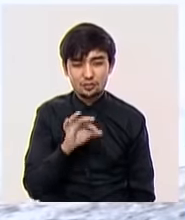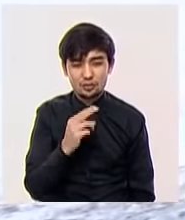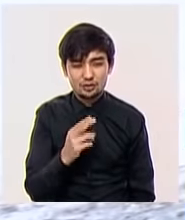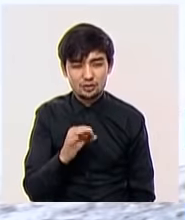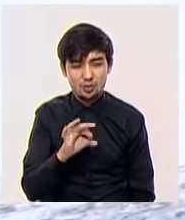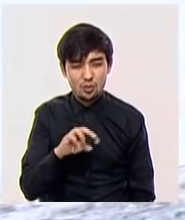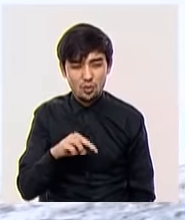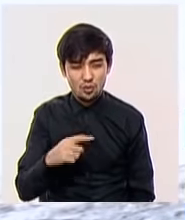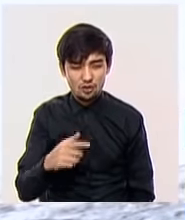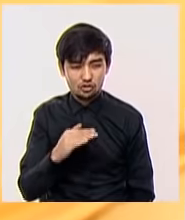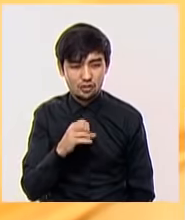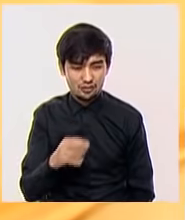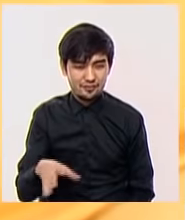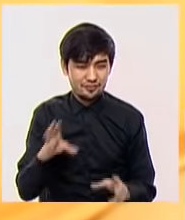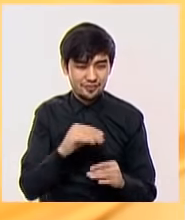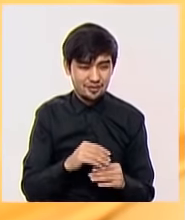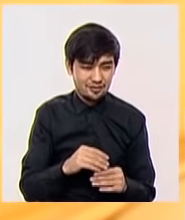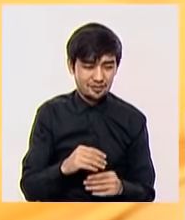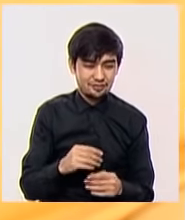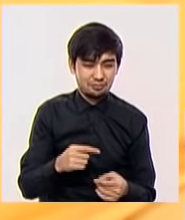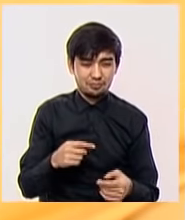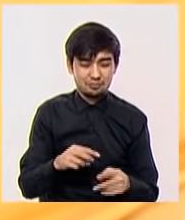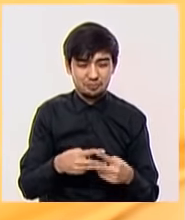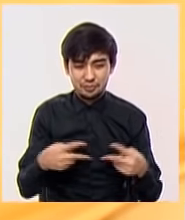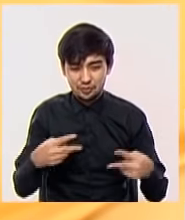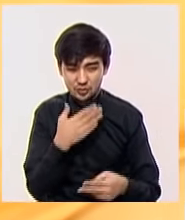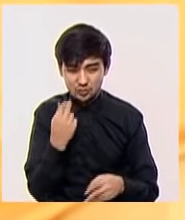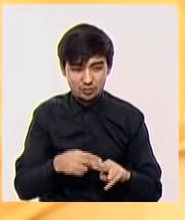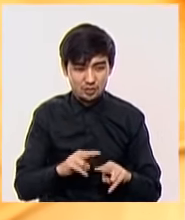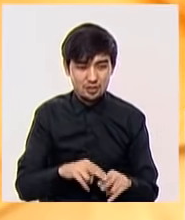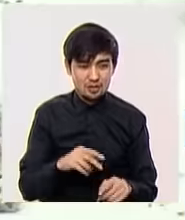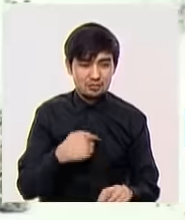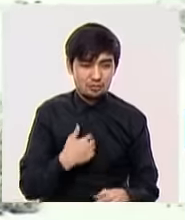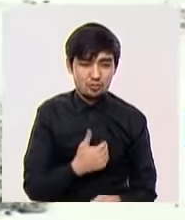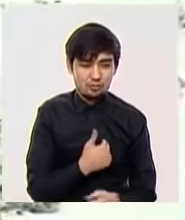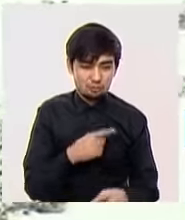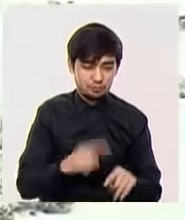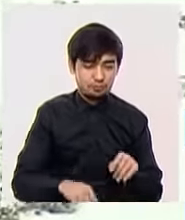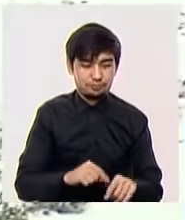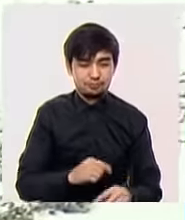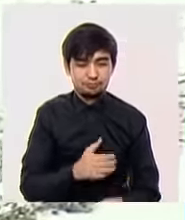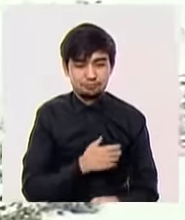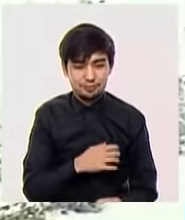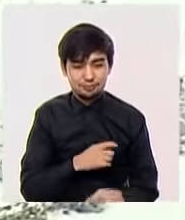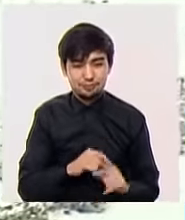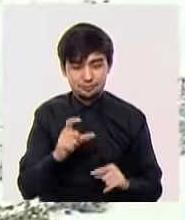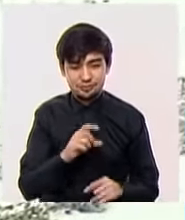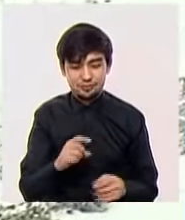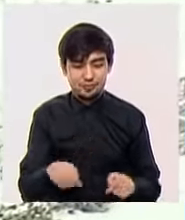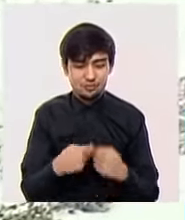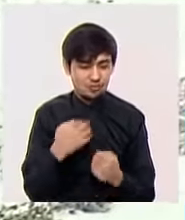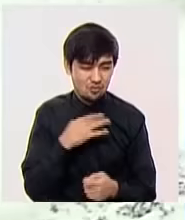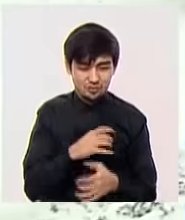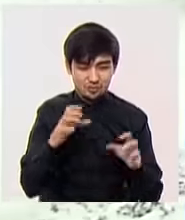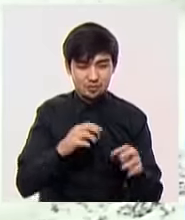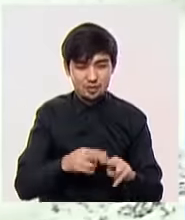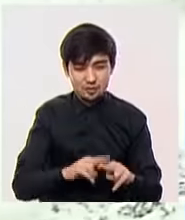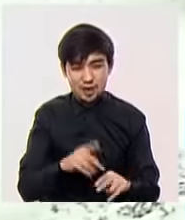части согласна с тем что социальное неравенство порождает стремление получить благо нарушая закон но бороться с этим явлением можно